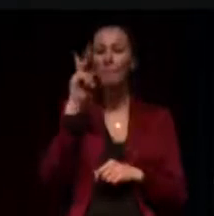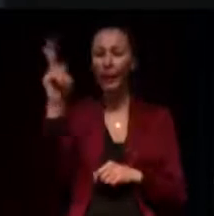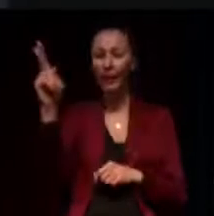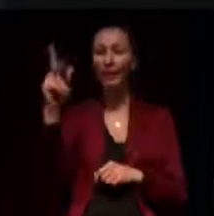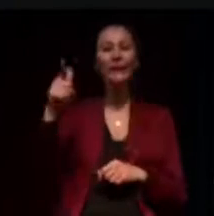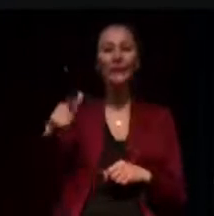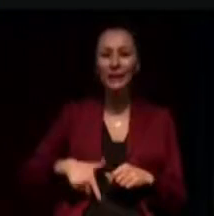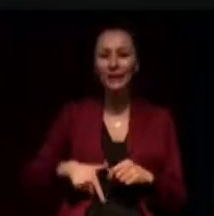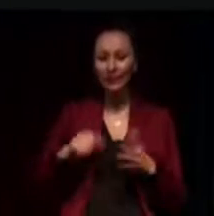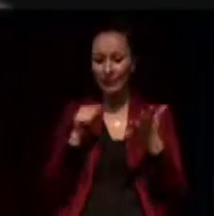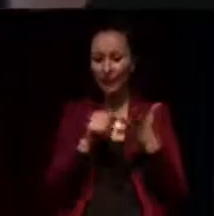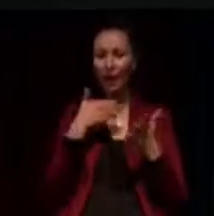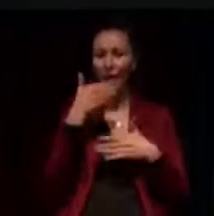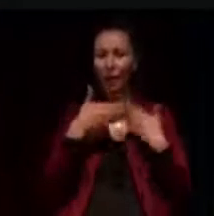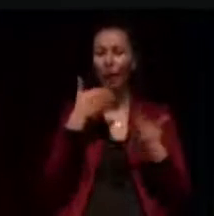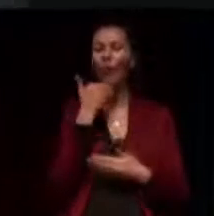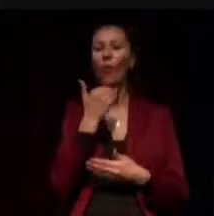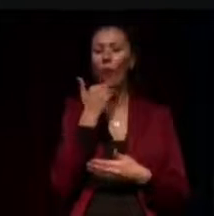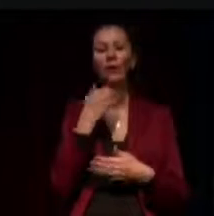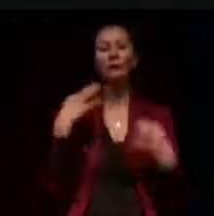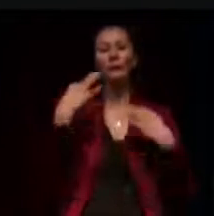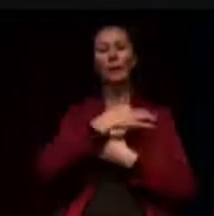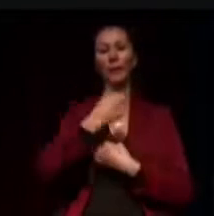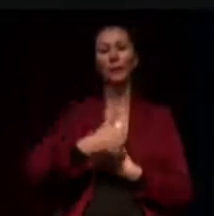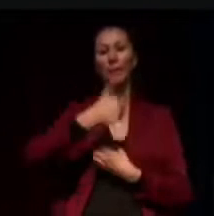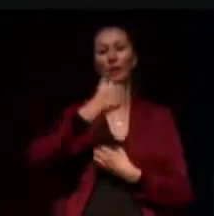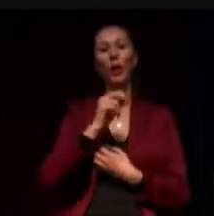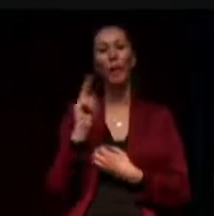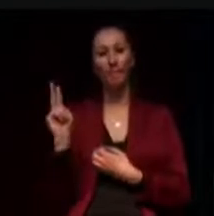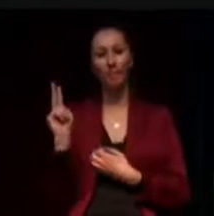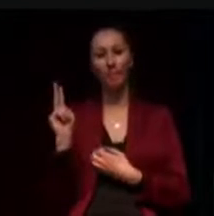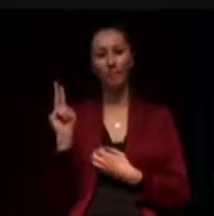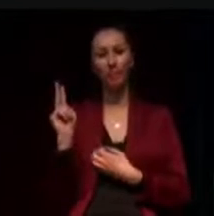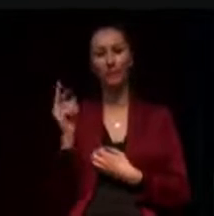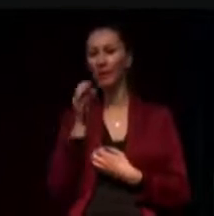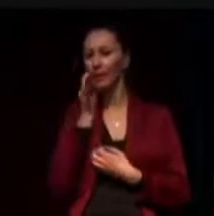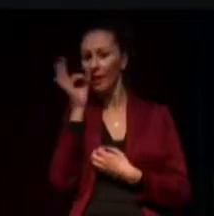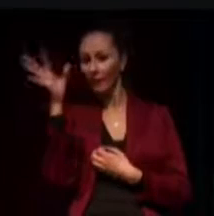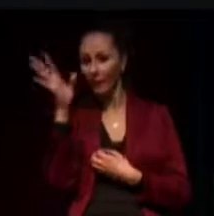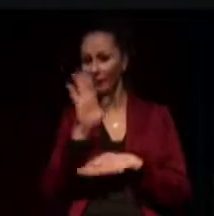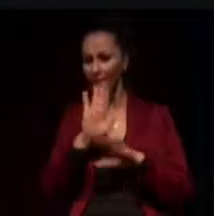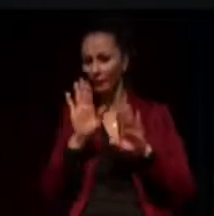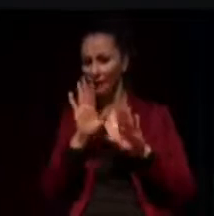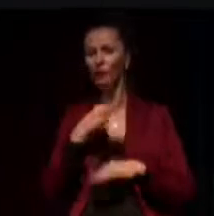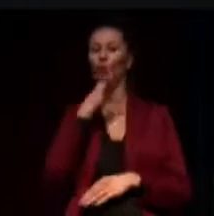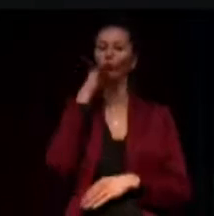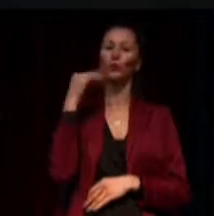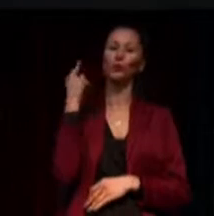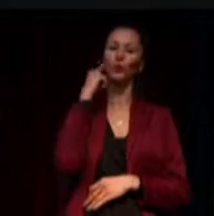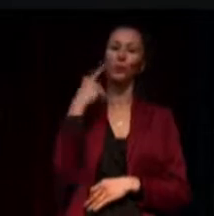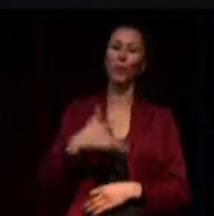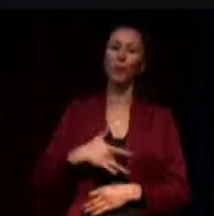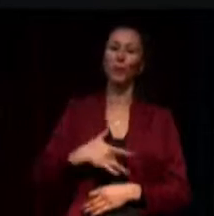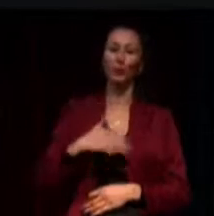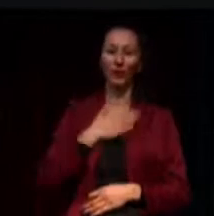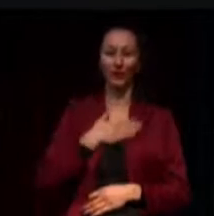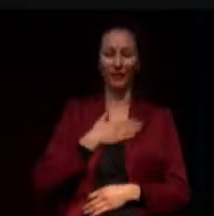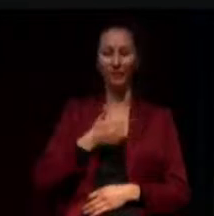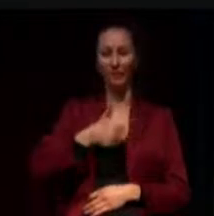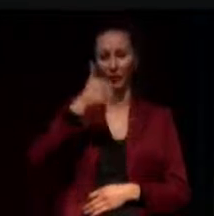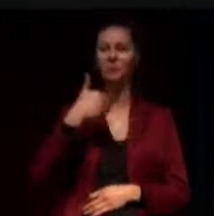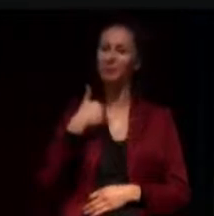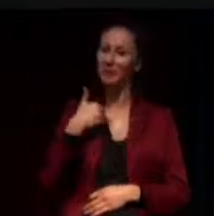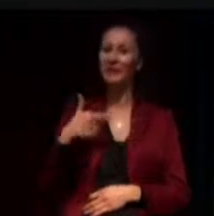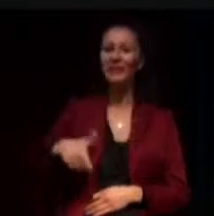İzmir'e gelemeyişi nedeniyle Sayın Başkan'ın kendisini uyarmasından da mutluluk duyduk, memnuniyet duyduk. Çünkü